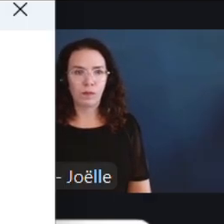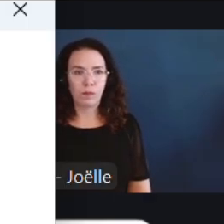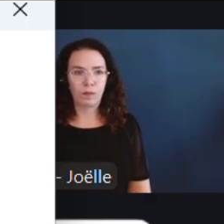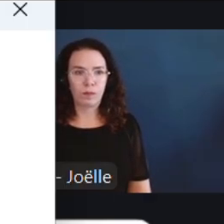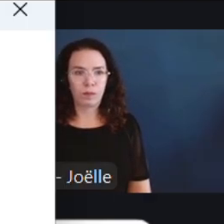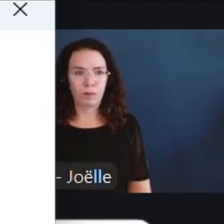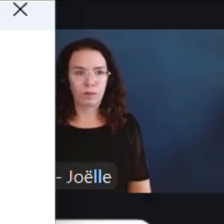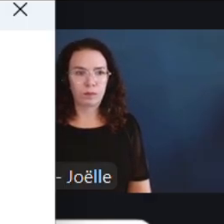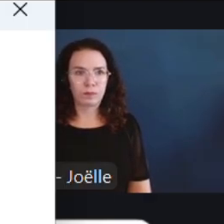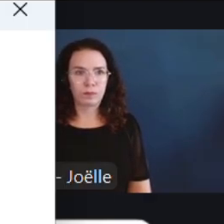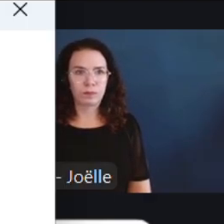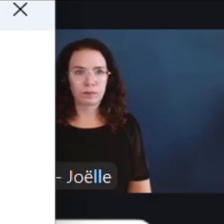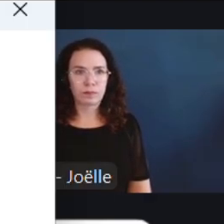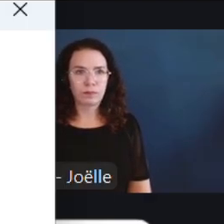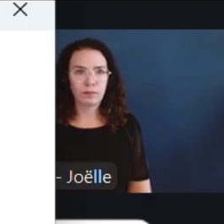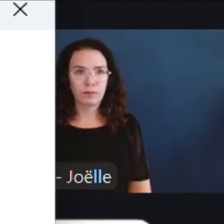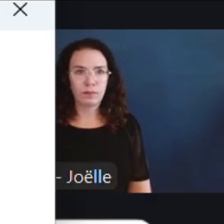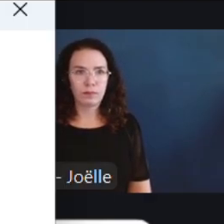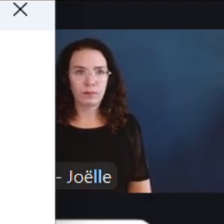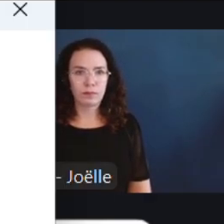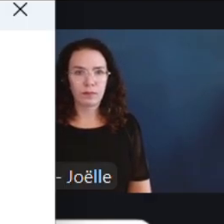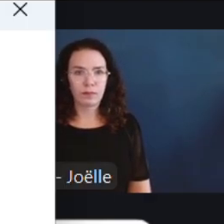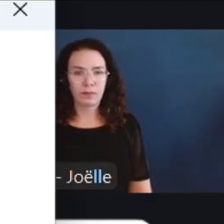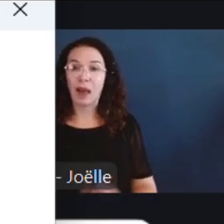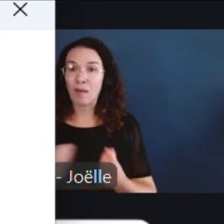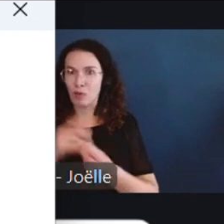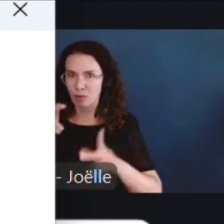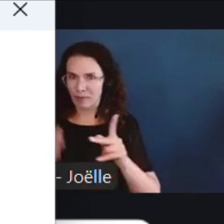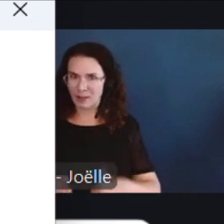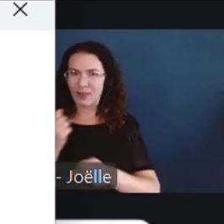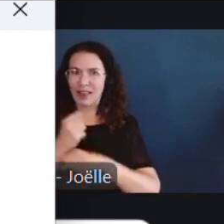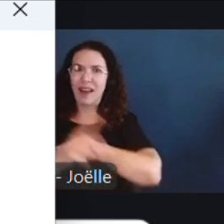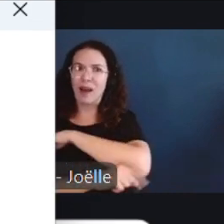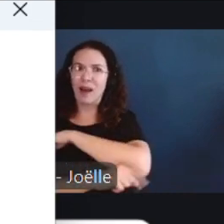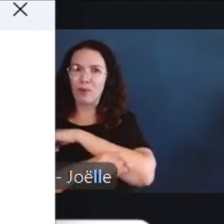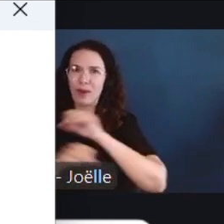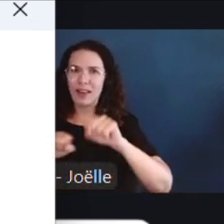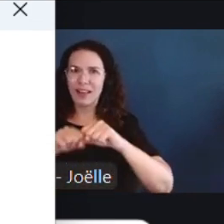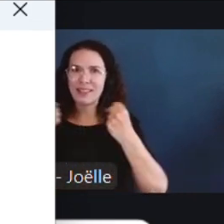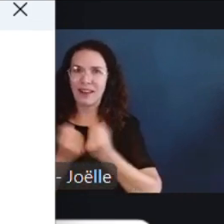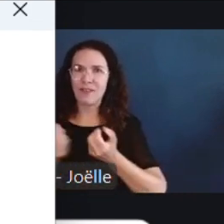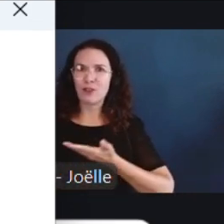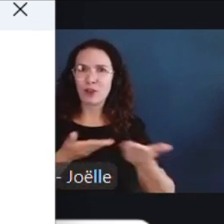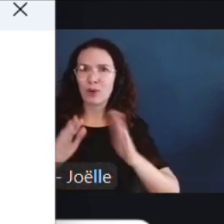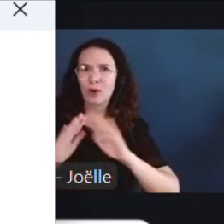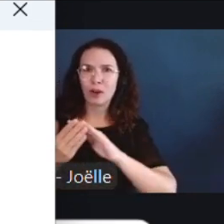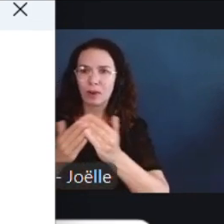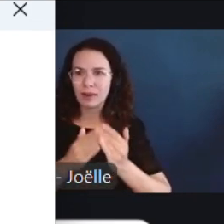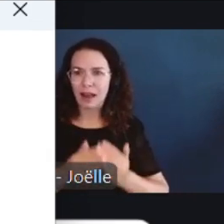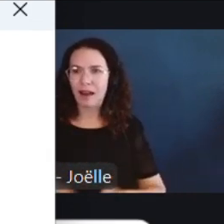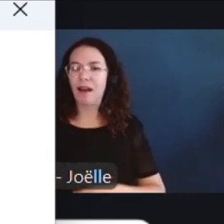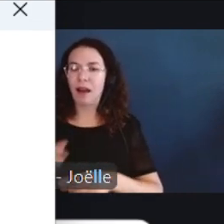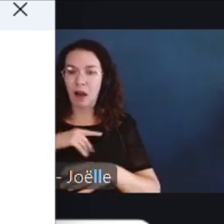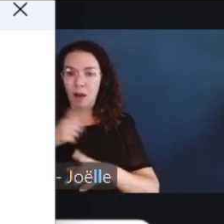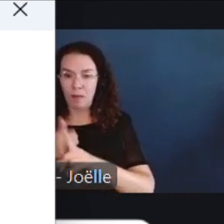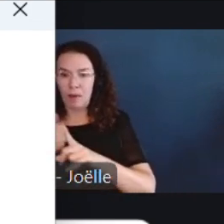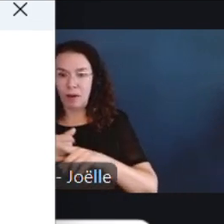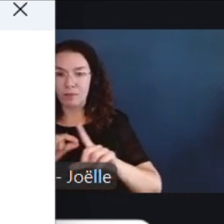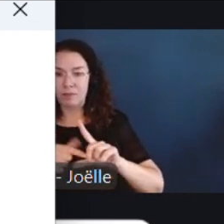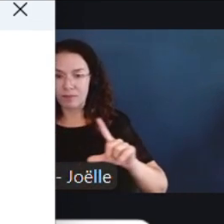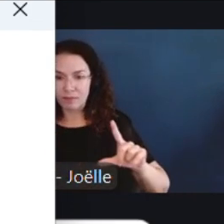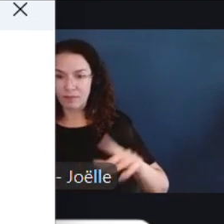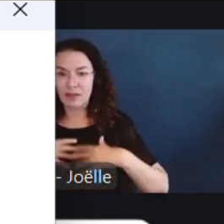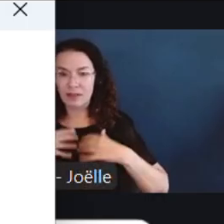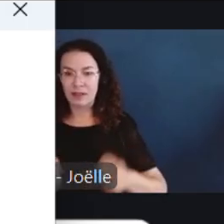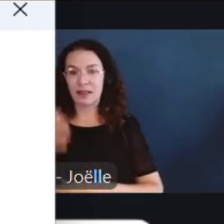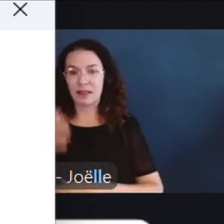Donc, on a beaucoup de membres du personnel des services sociaux et communautaires, membres de la communauté 2S LGBTQIA+, personnel de la